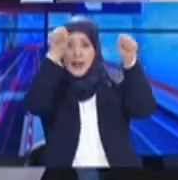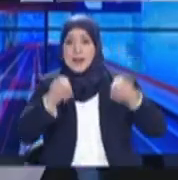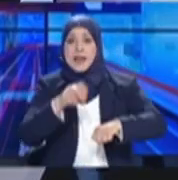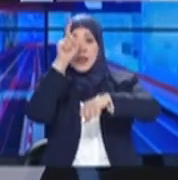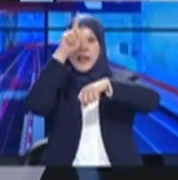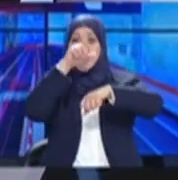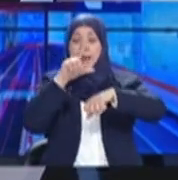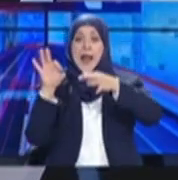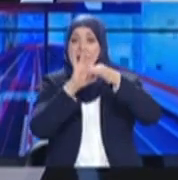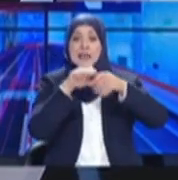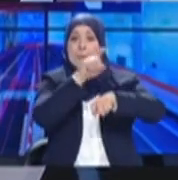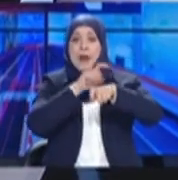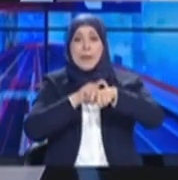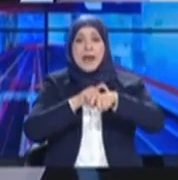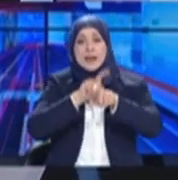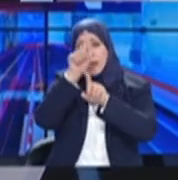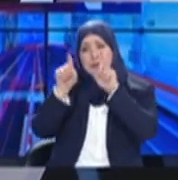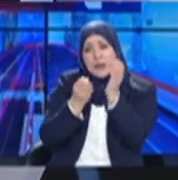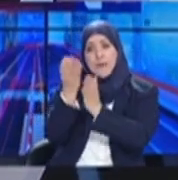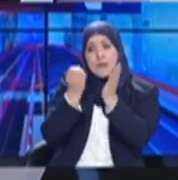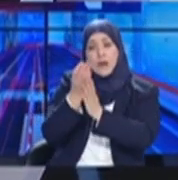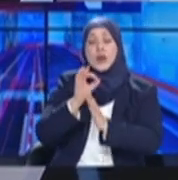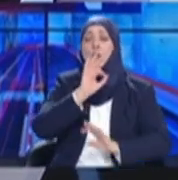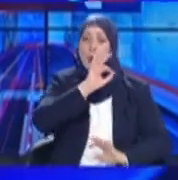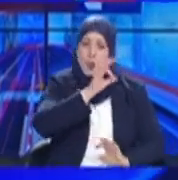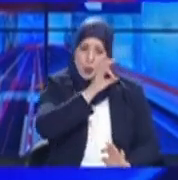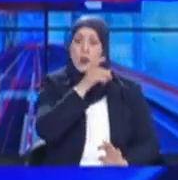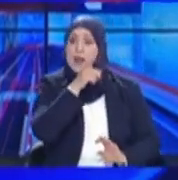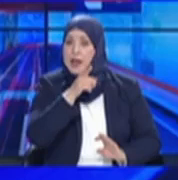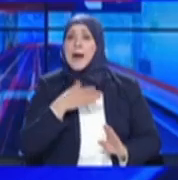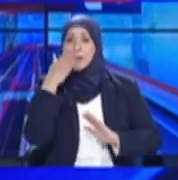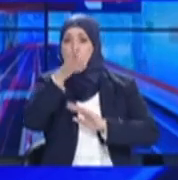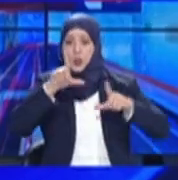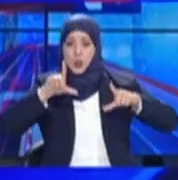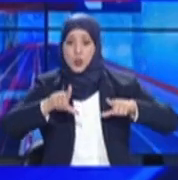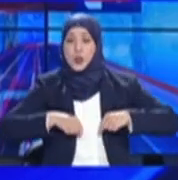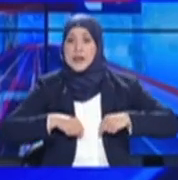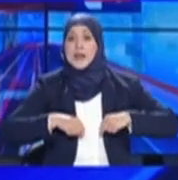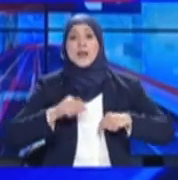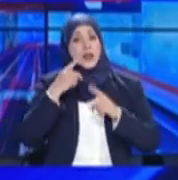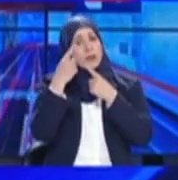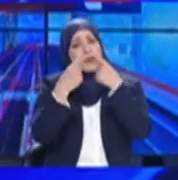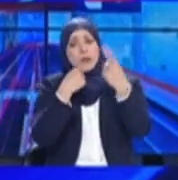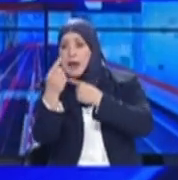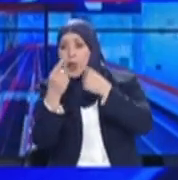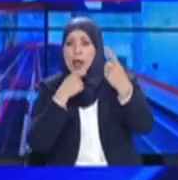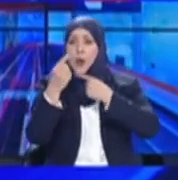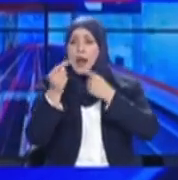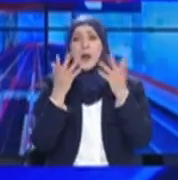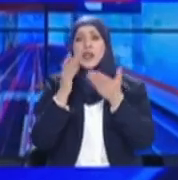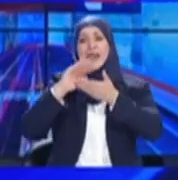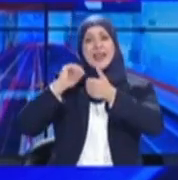السلطات المعنيه انا كنت حكيت مع السيد وزير الشؤون المحليه البارحه على اساس يكون اه اتفقنا على اساس اه